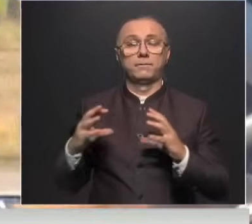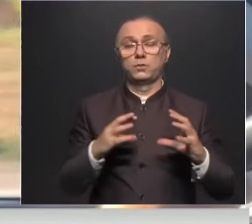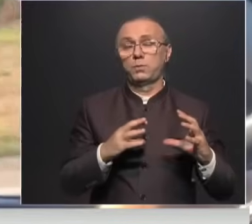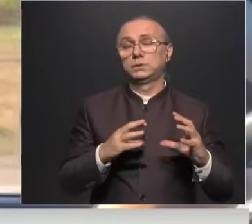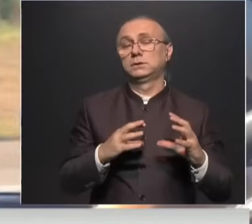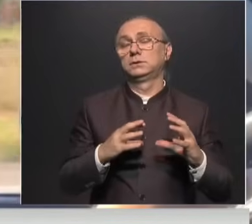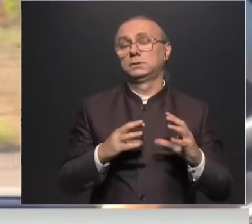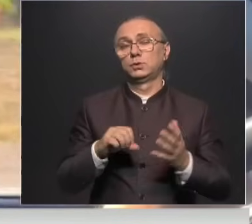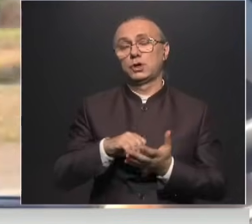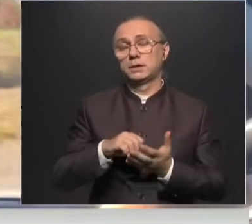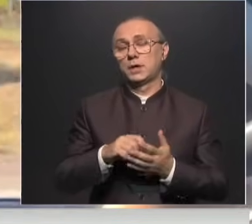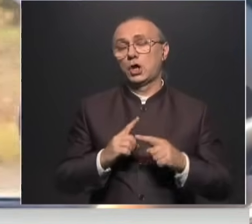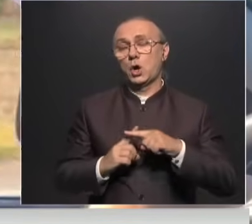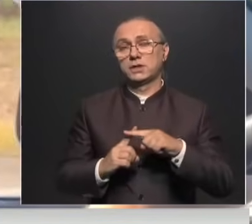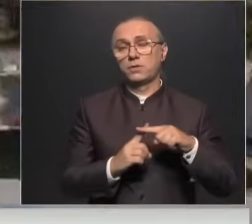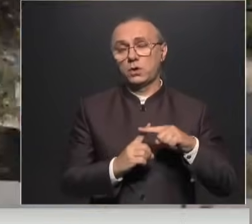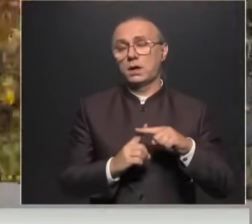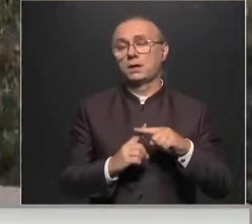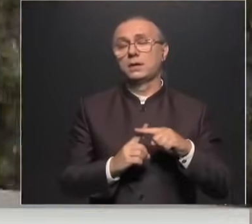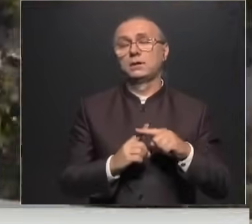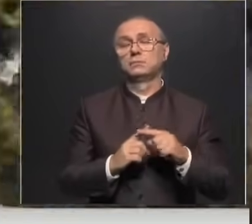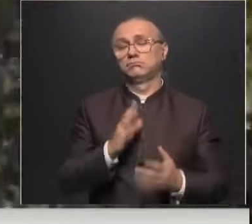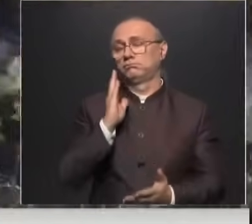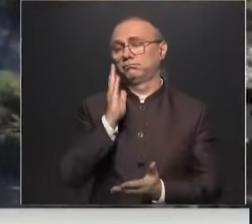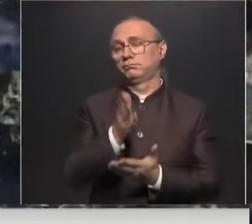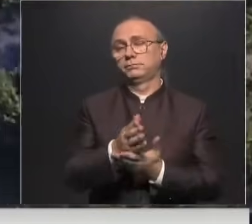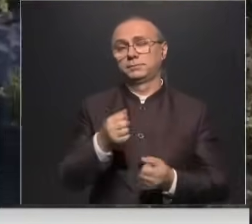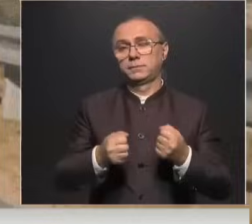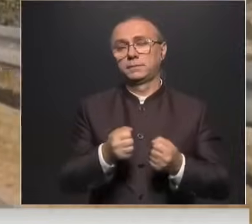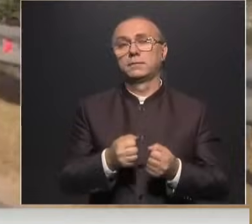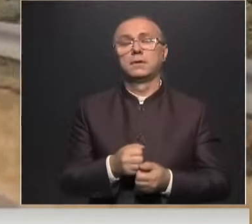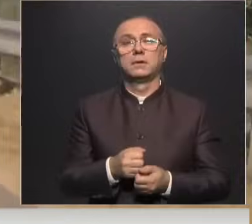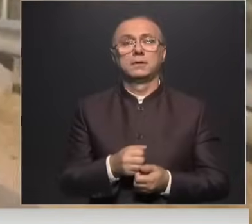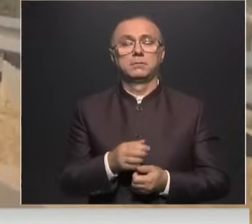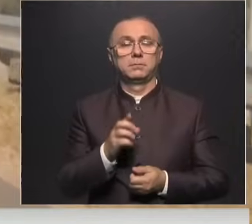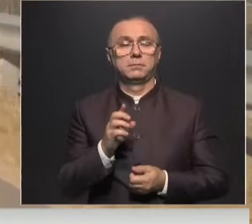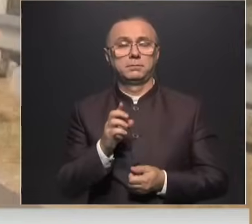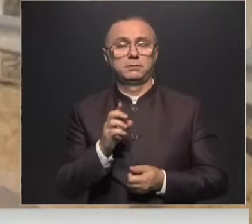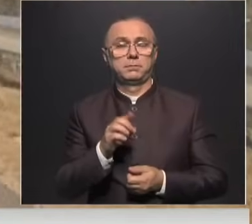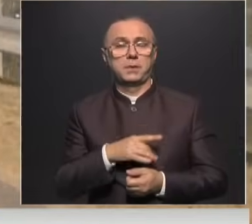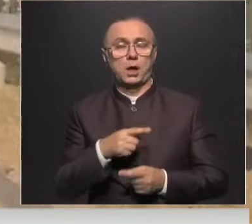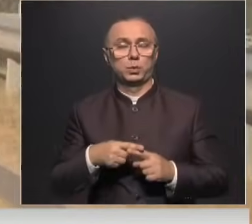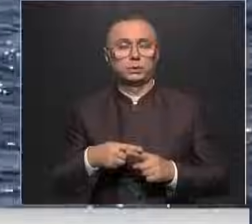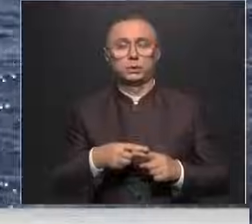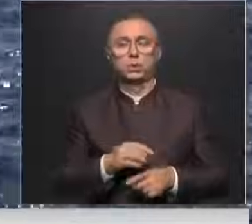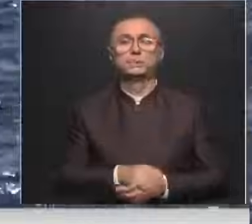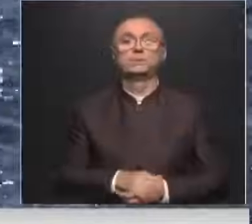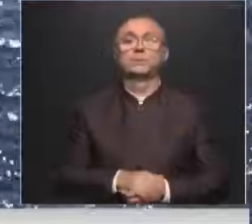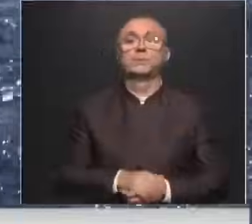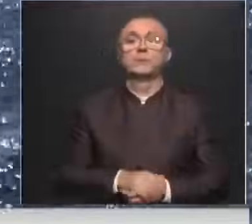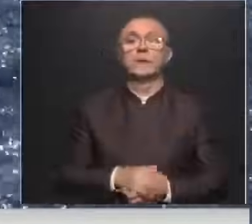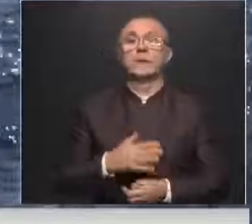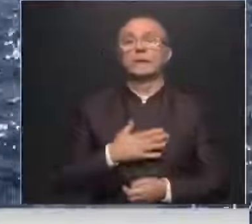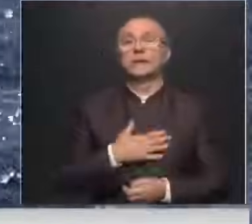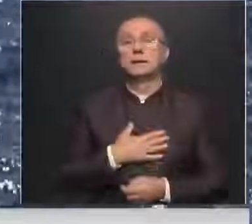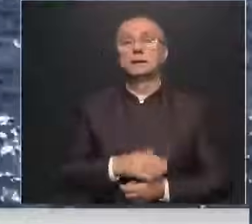Белоруссию, берем курс на окраины полуострова. В Крыму сейчас бархатный сезон, погода благодать. Но нас интересуют